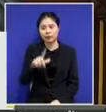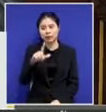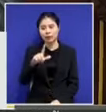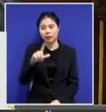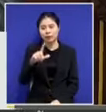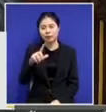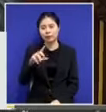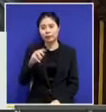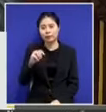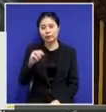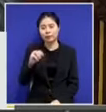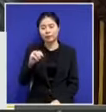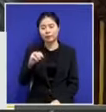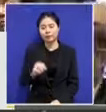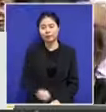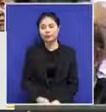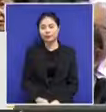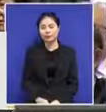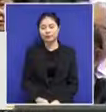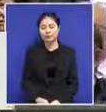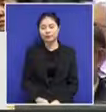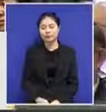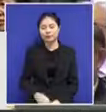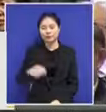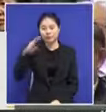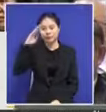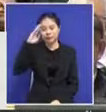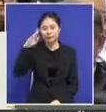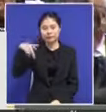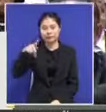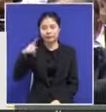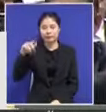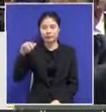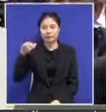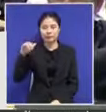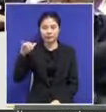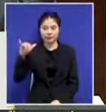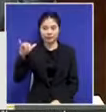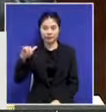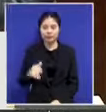าดิษกุล พลเอกประยุทธ์จันทร์โอชาครับ